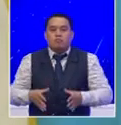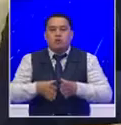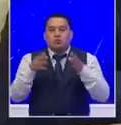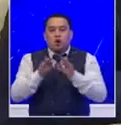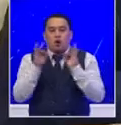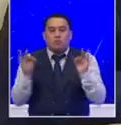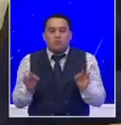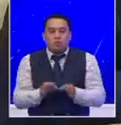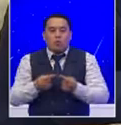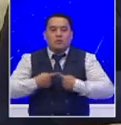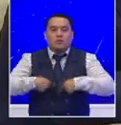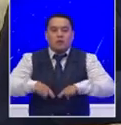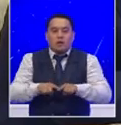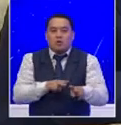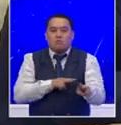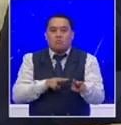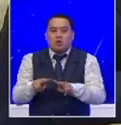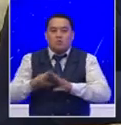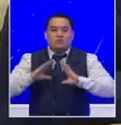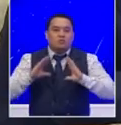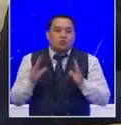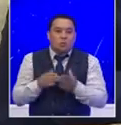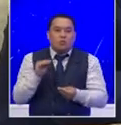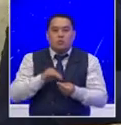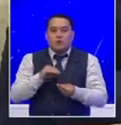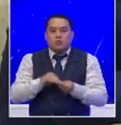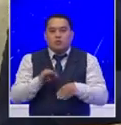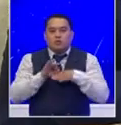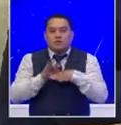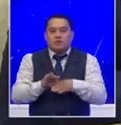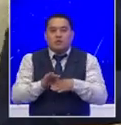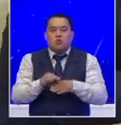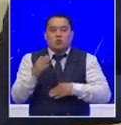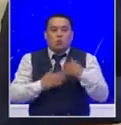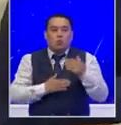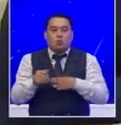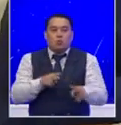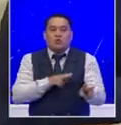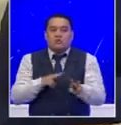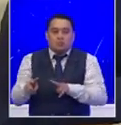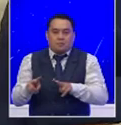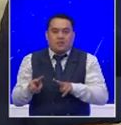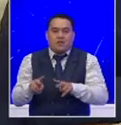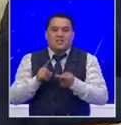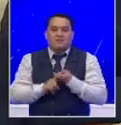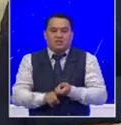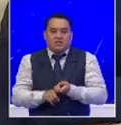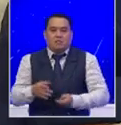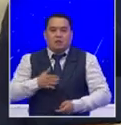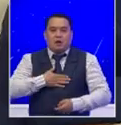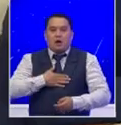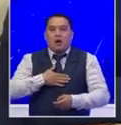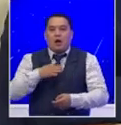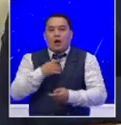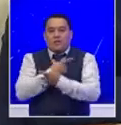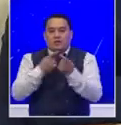объем данных, а мониторинг ситуации по-прежнему проводится в ручном режиме. В связи с этим я объявляю